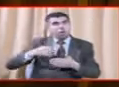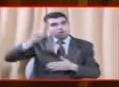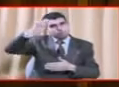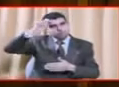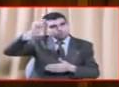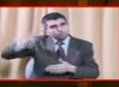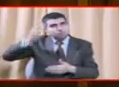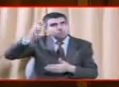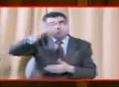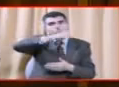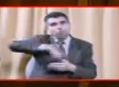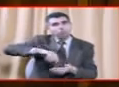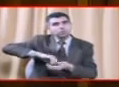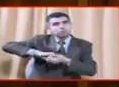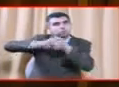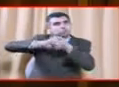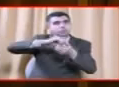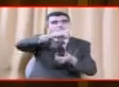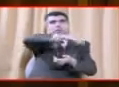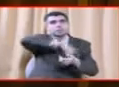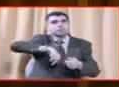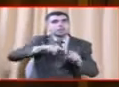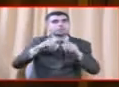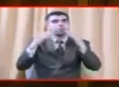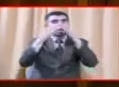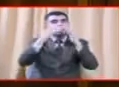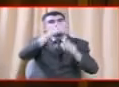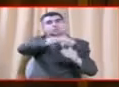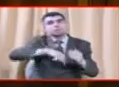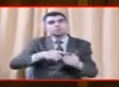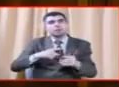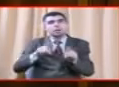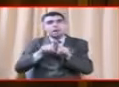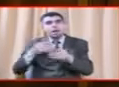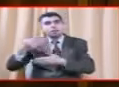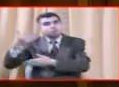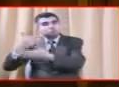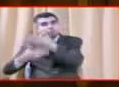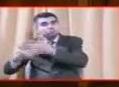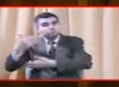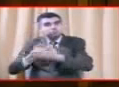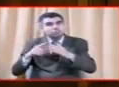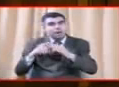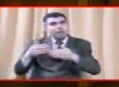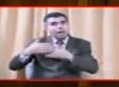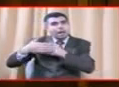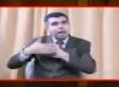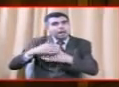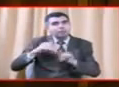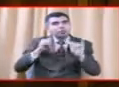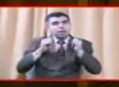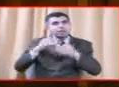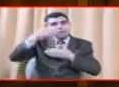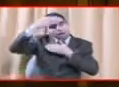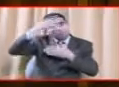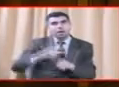النوع اللي كتمس مواطنين ابرياء وكتمس اسس علاقات حسن الجوار.